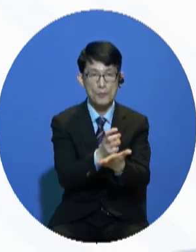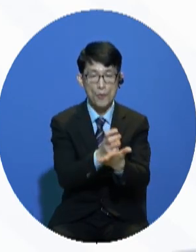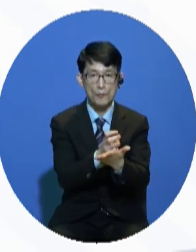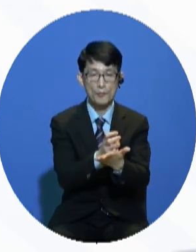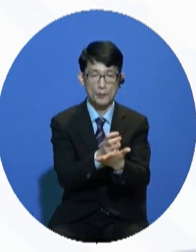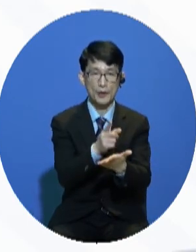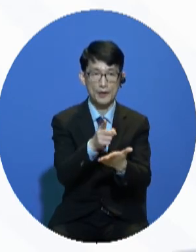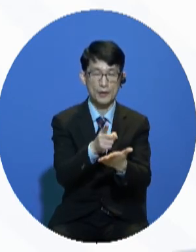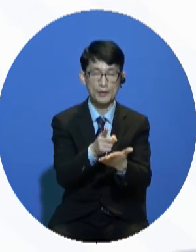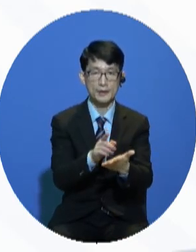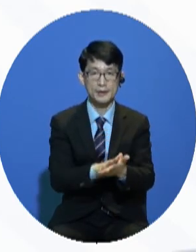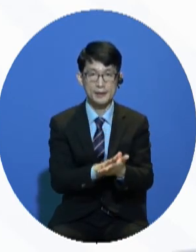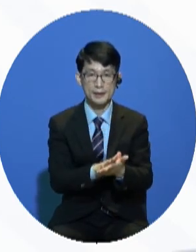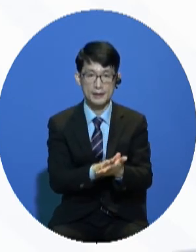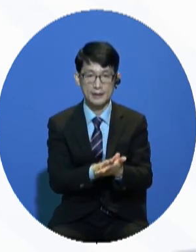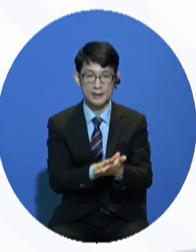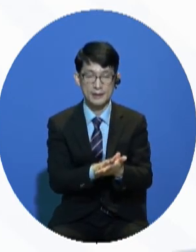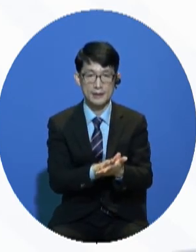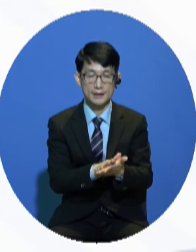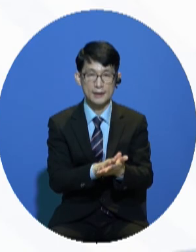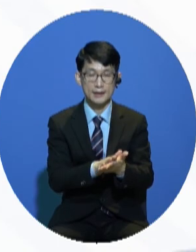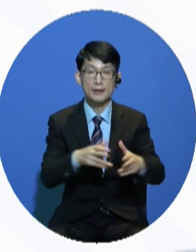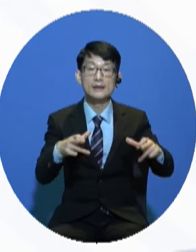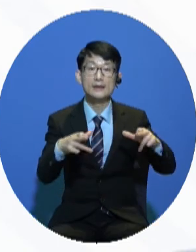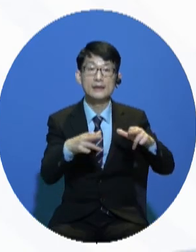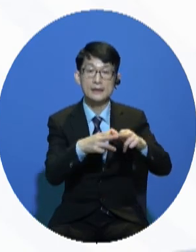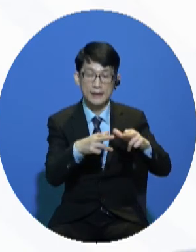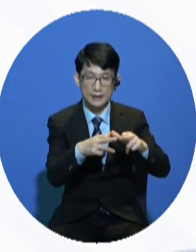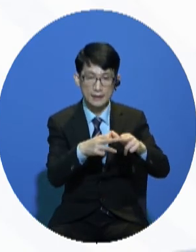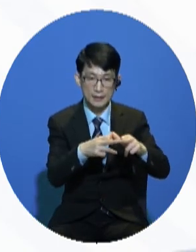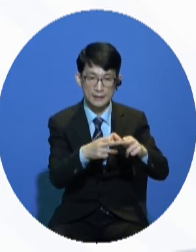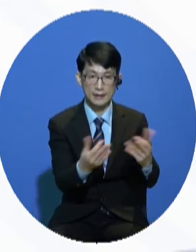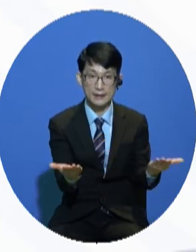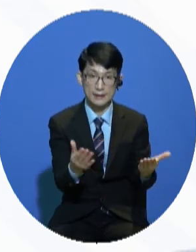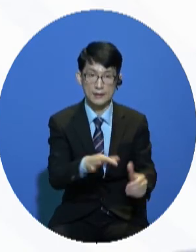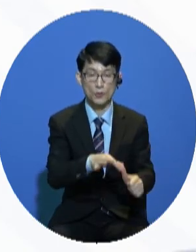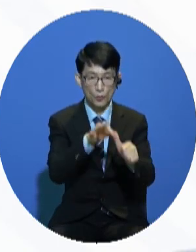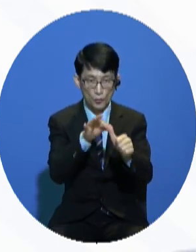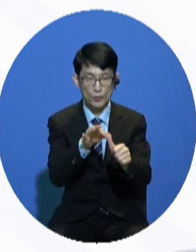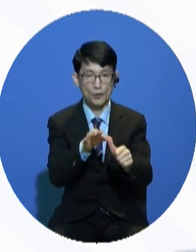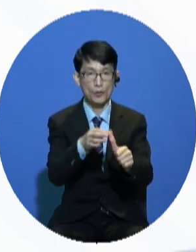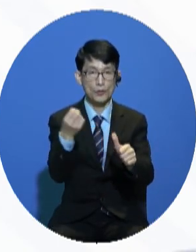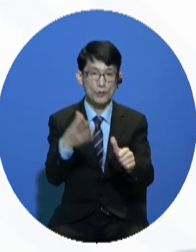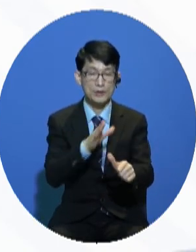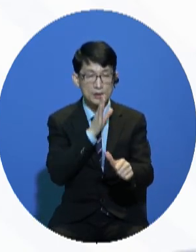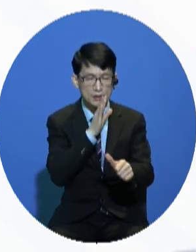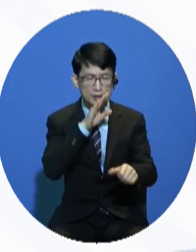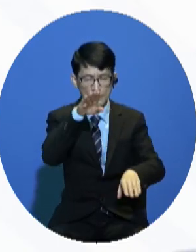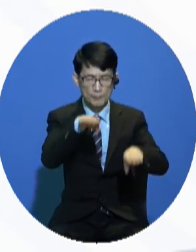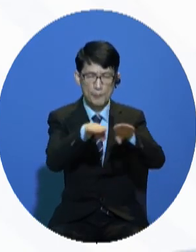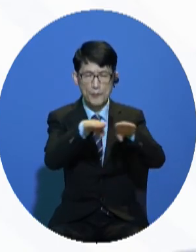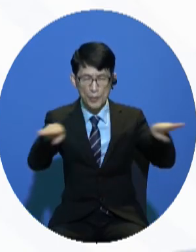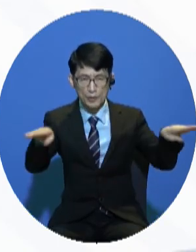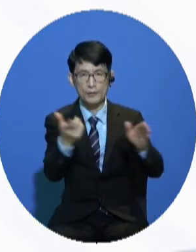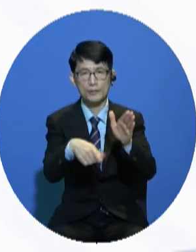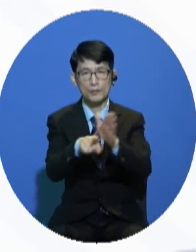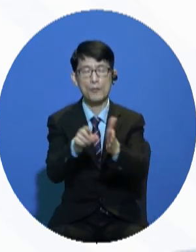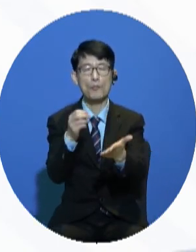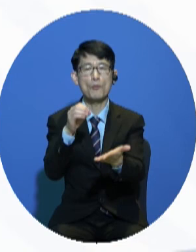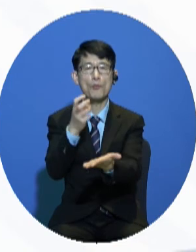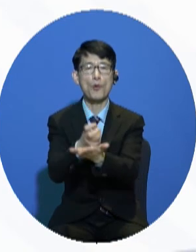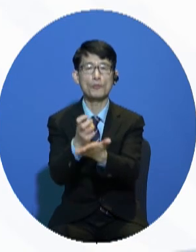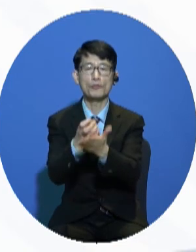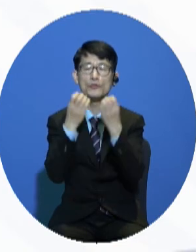중심의 원스톱 지원 체계, 그리고 중증 장애인에게 고용과 소득 보장 분야에 대한 실질적 평등을 강조하는 그런 내용을 새롭게 담았습니다.